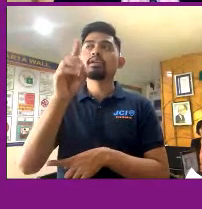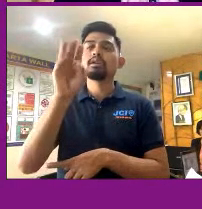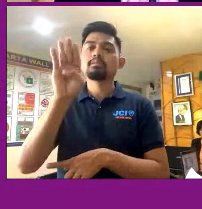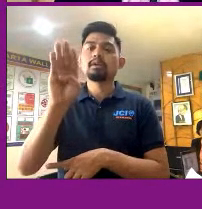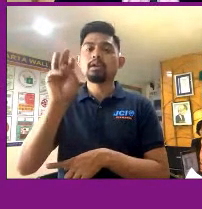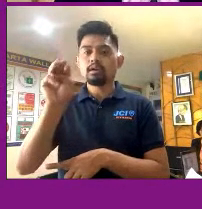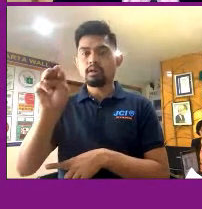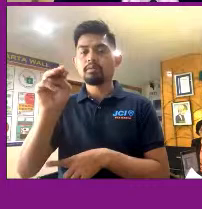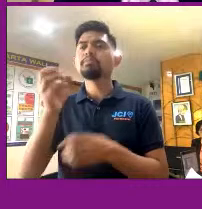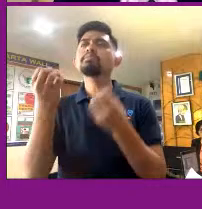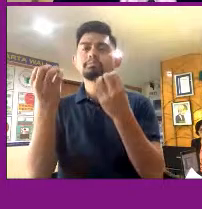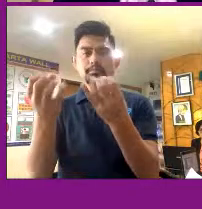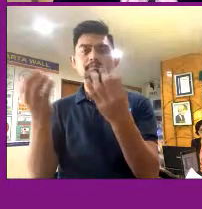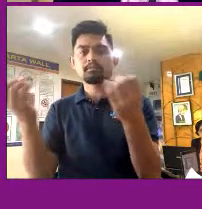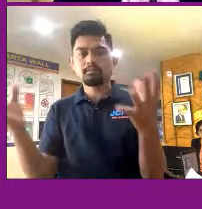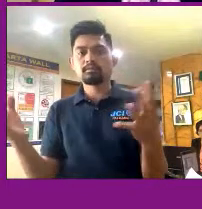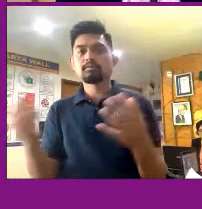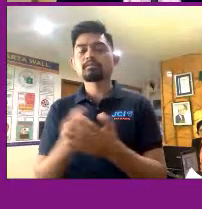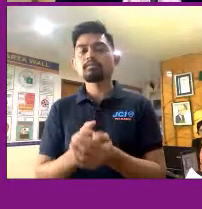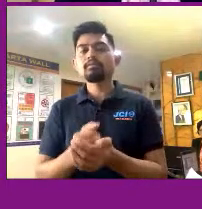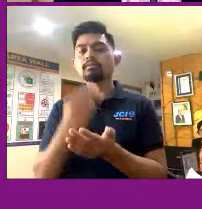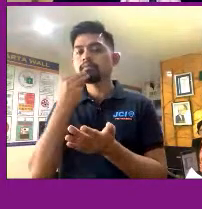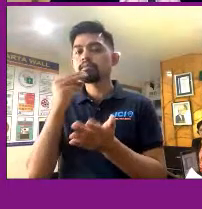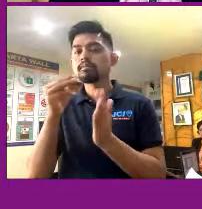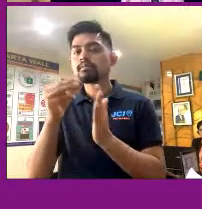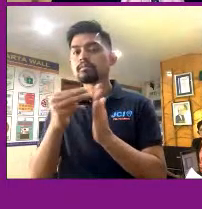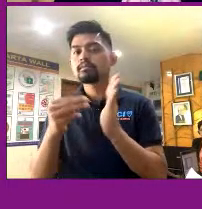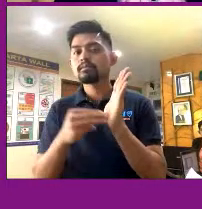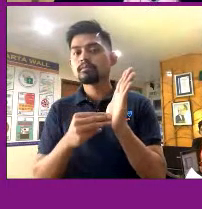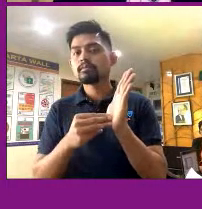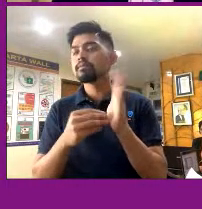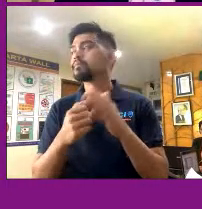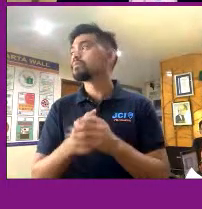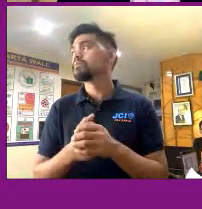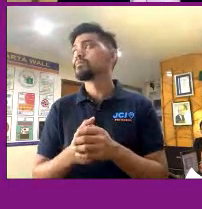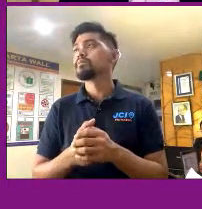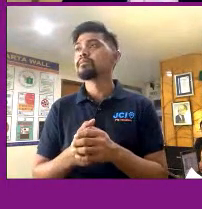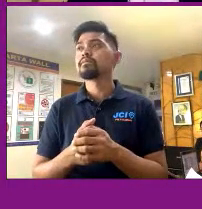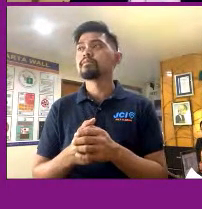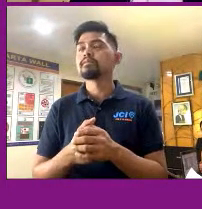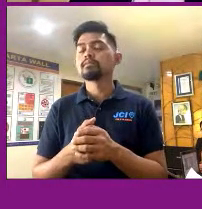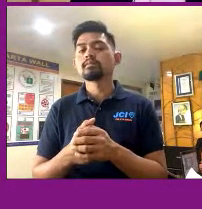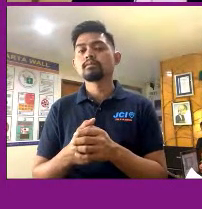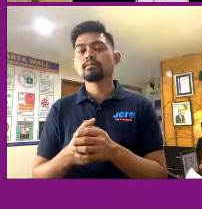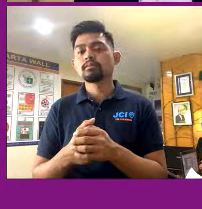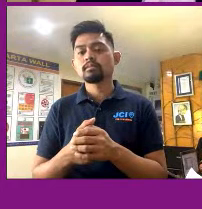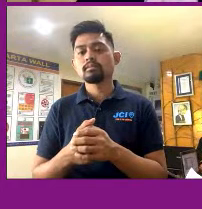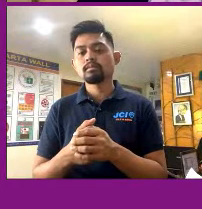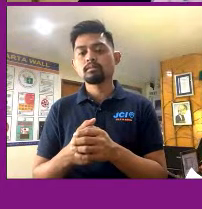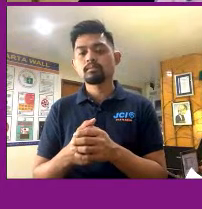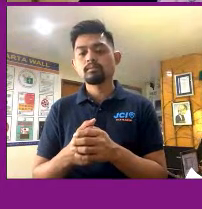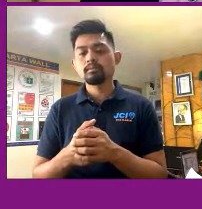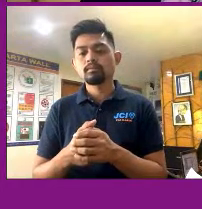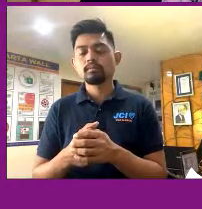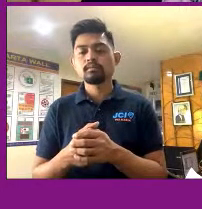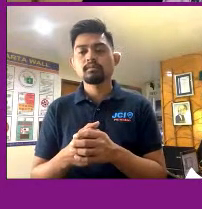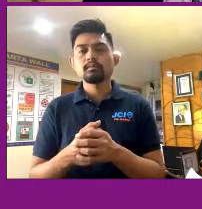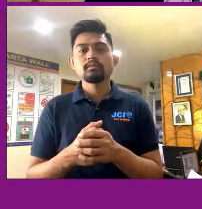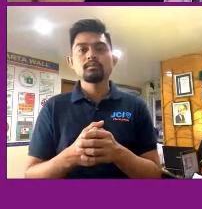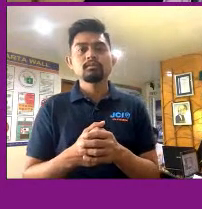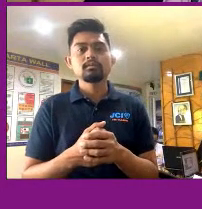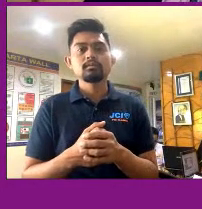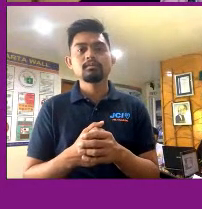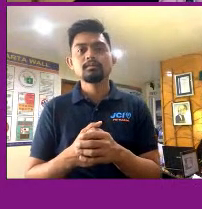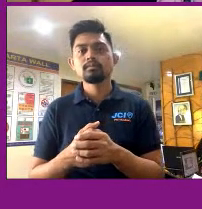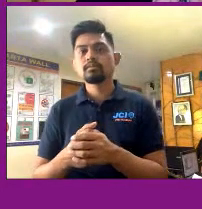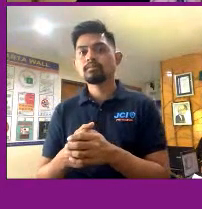DOM. They are really required. Kaya lang ang ibang ano kasi parang hindi nila ano what you call that?